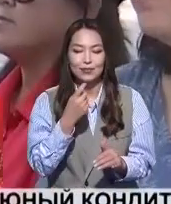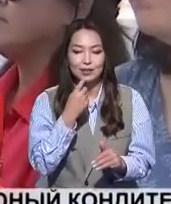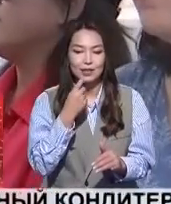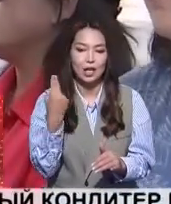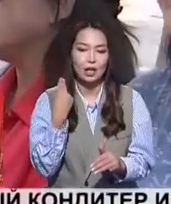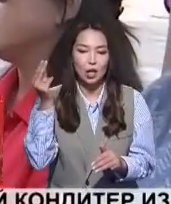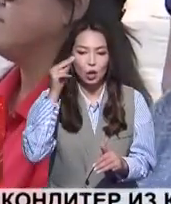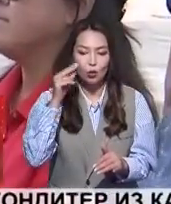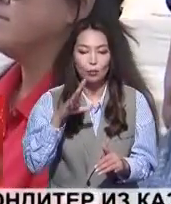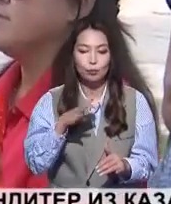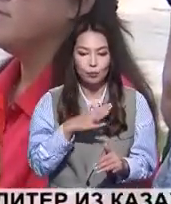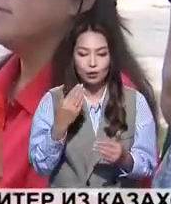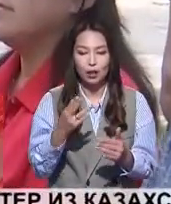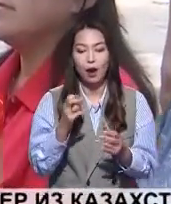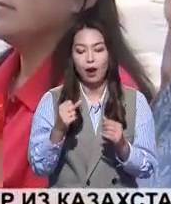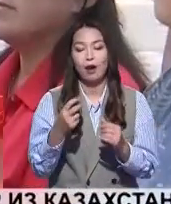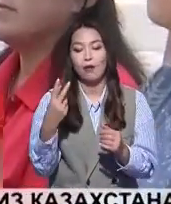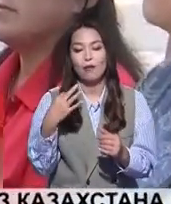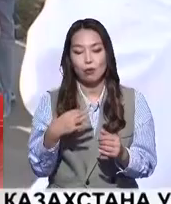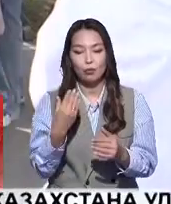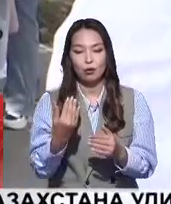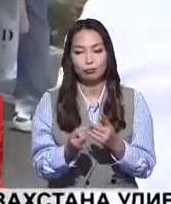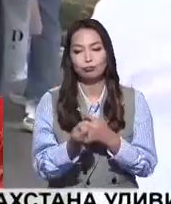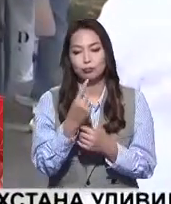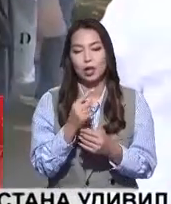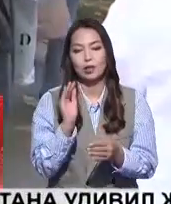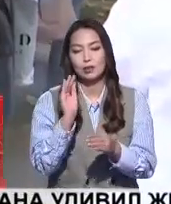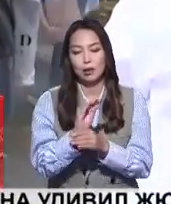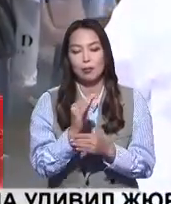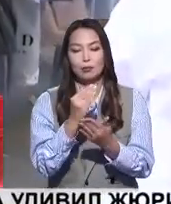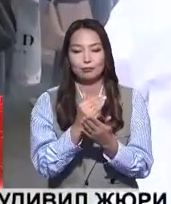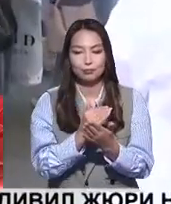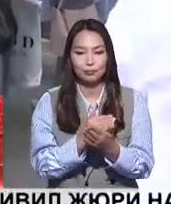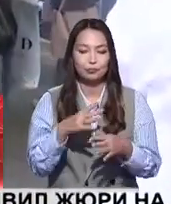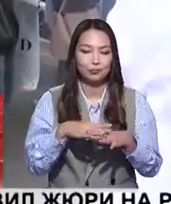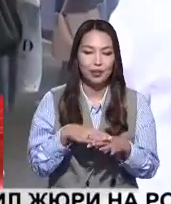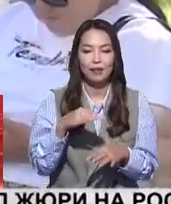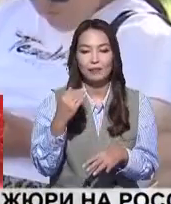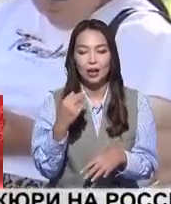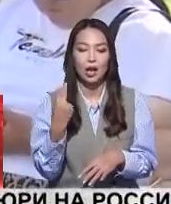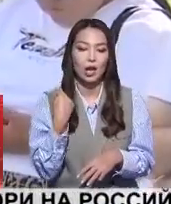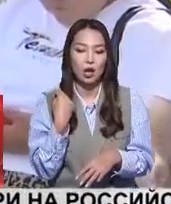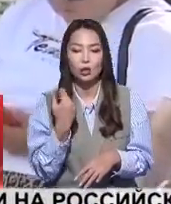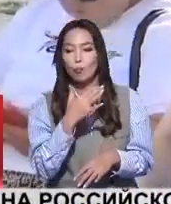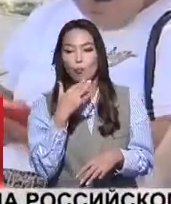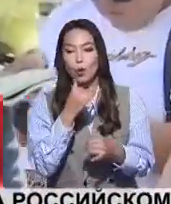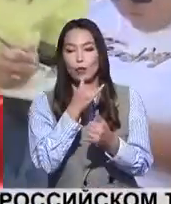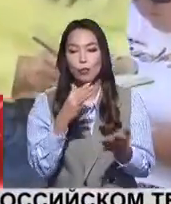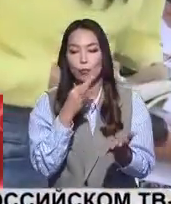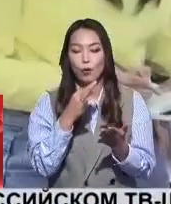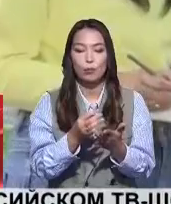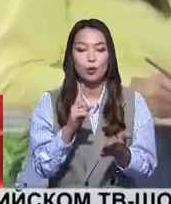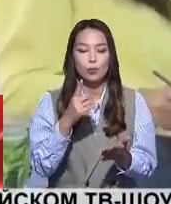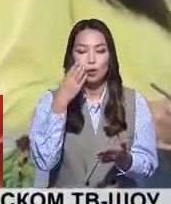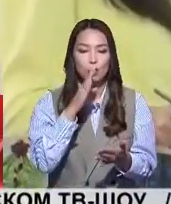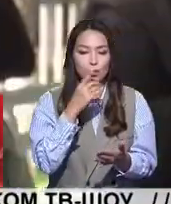зимней сессии в расписании появились дополнительные предметы. Освоить химию, математику и физику на английском многие не смогли. Хотя родители